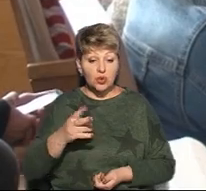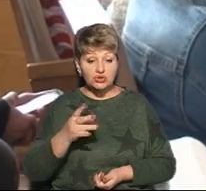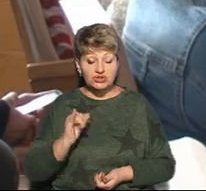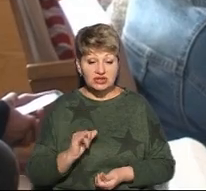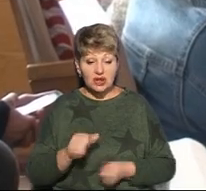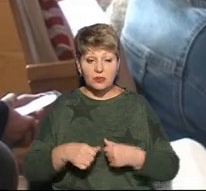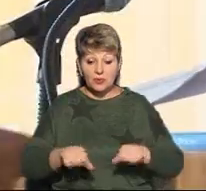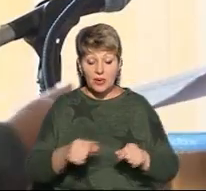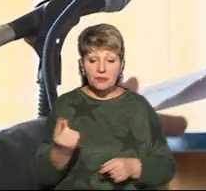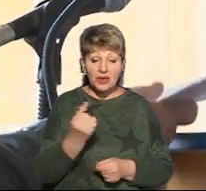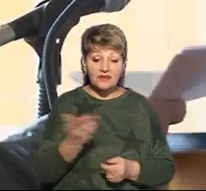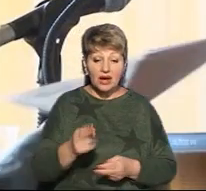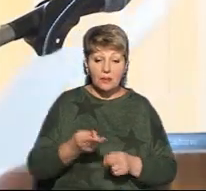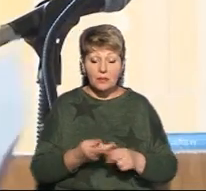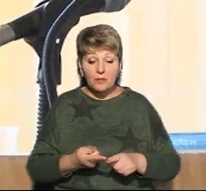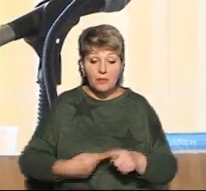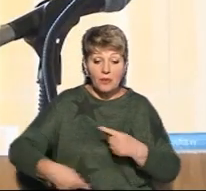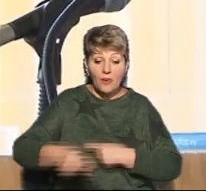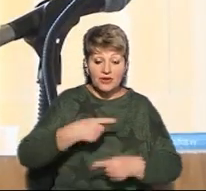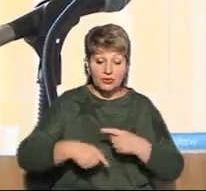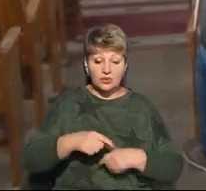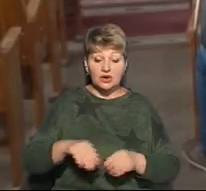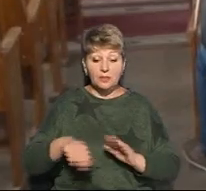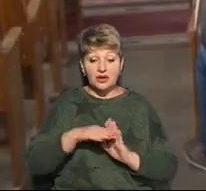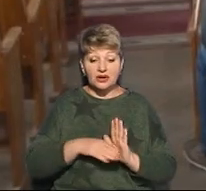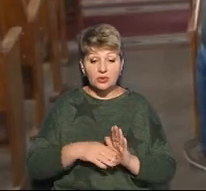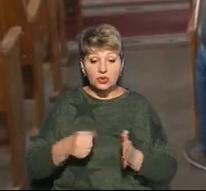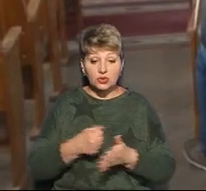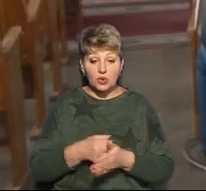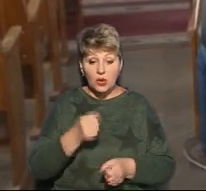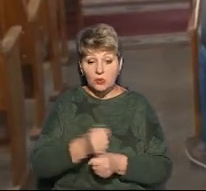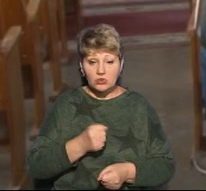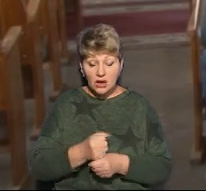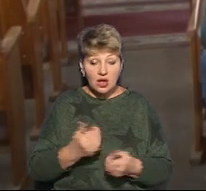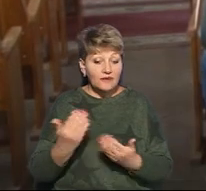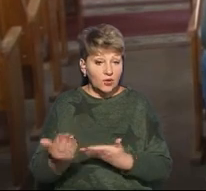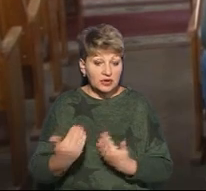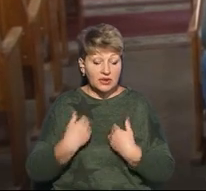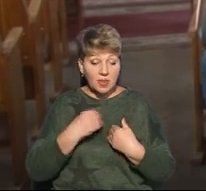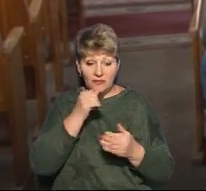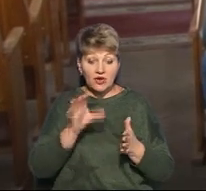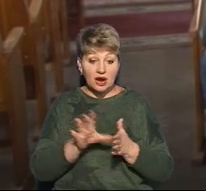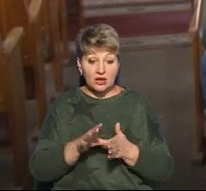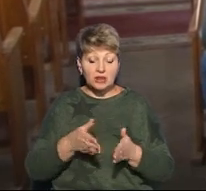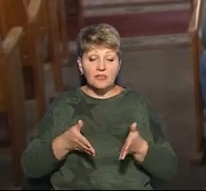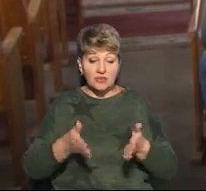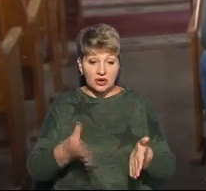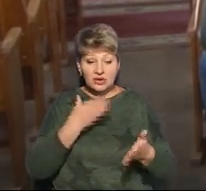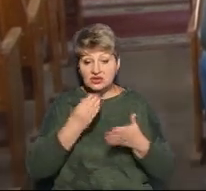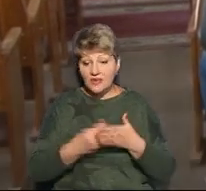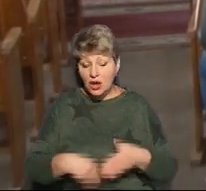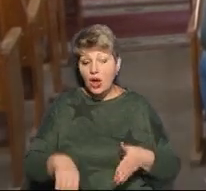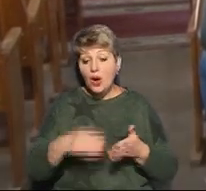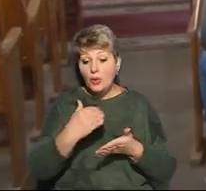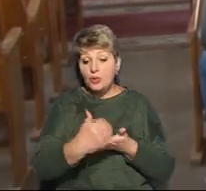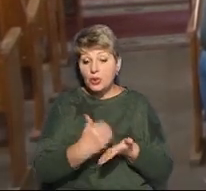– перша, які повернули протоколи на доопрацювання. І вони нам і присилають в електронному варіанті свої